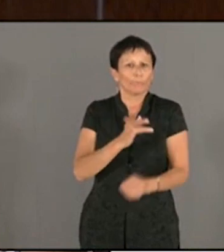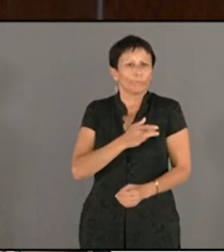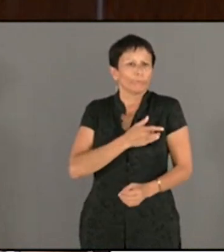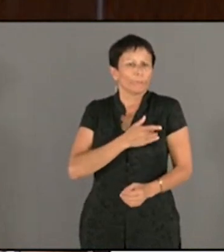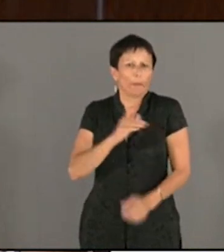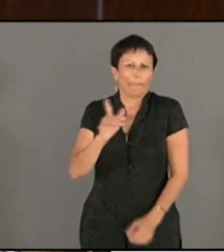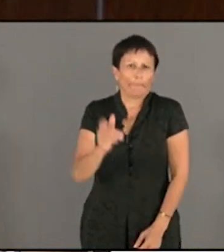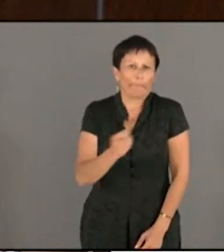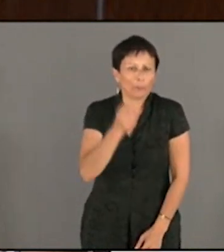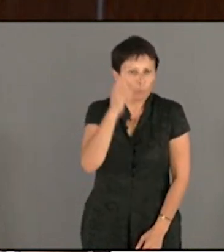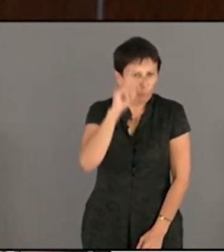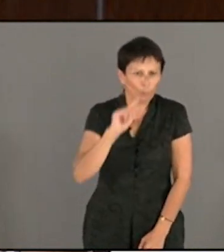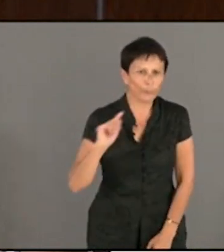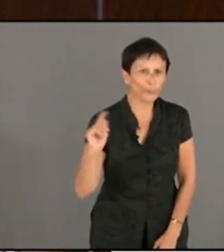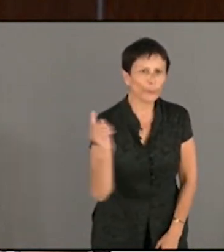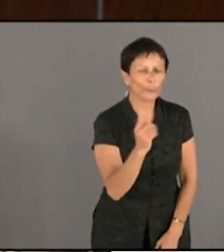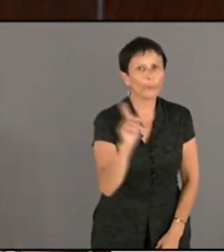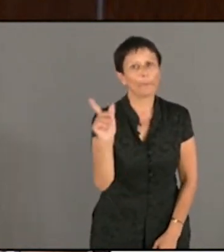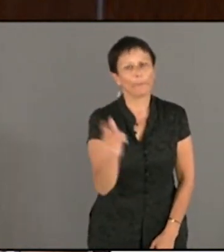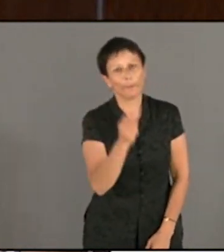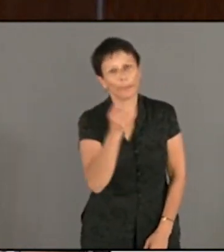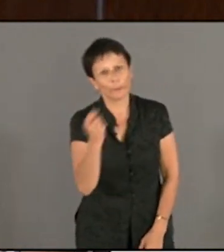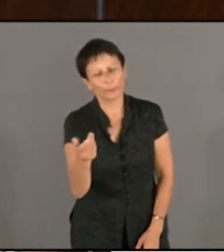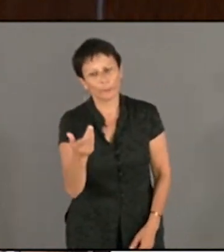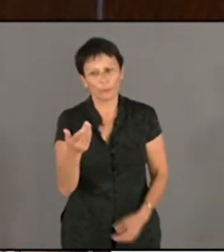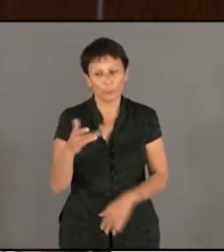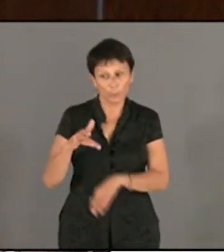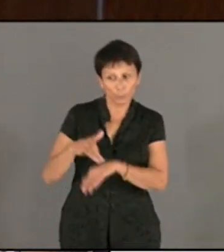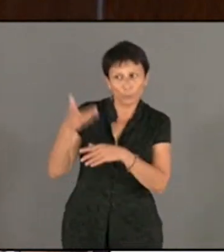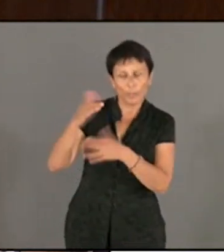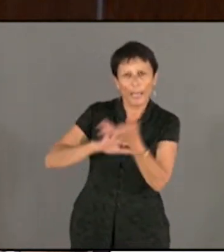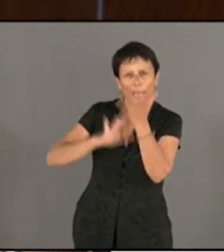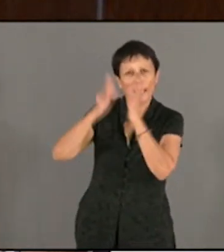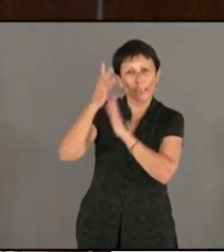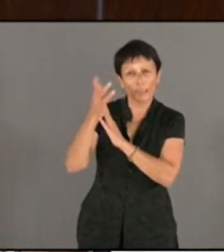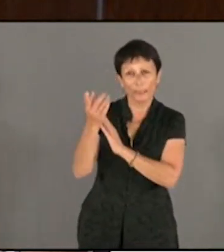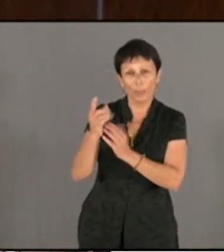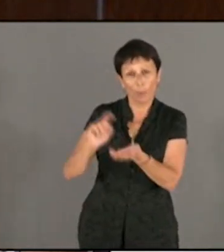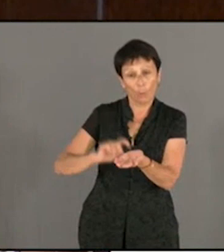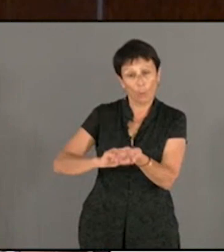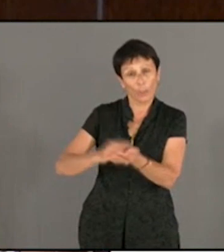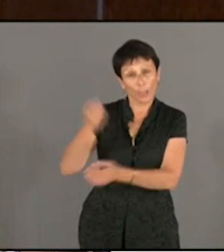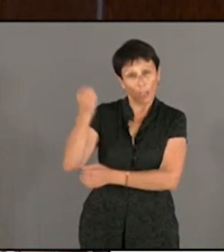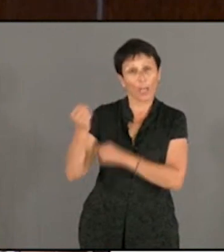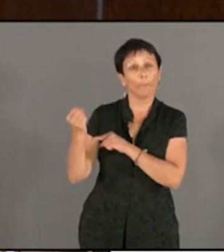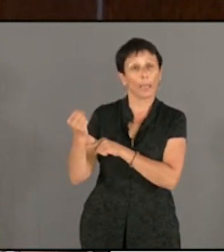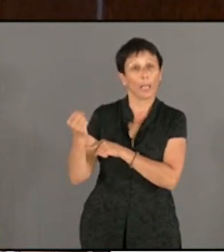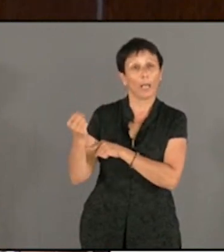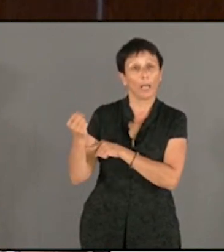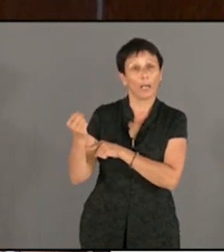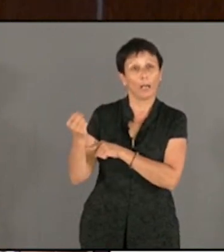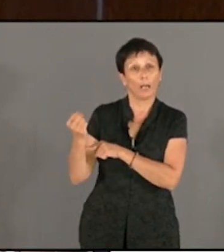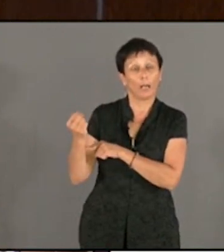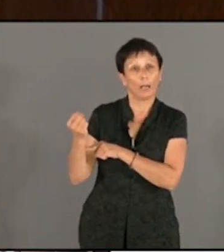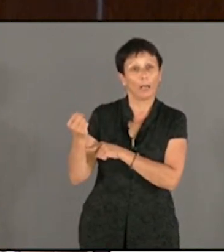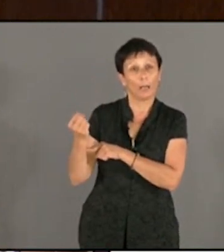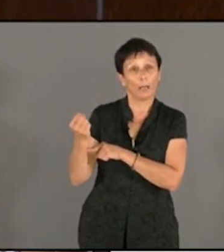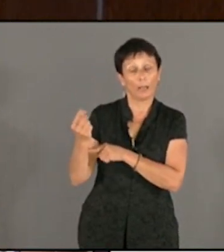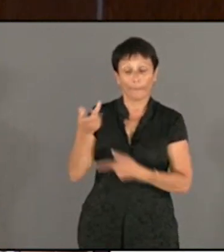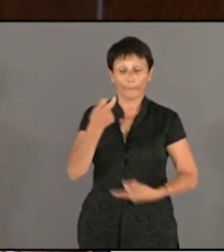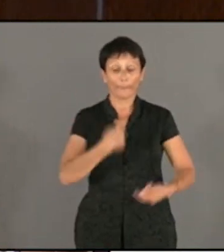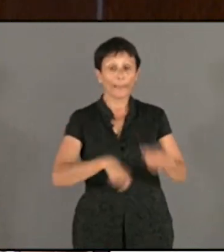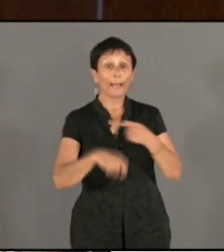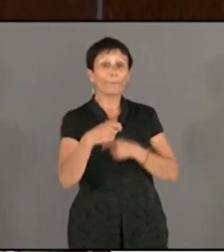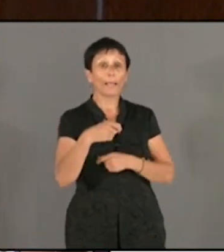qui s'est passé, évidemment. Ce qui s'est passé, c'est un incendie criminel à la base. Des trafiquants